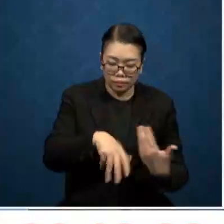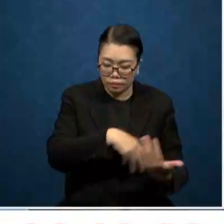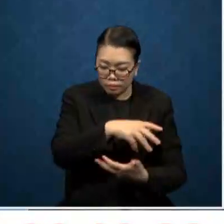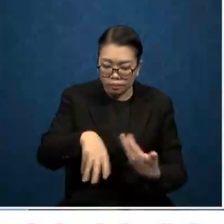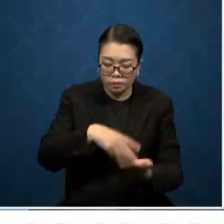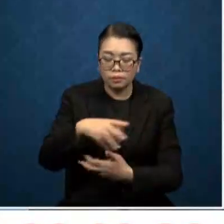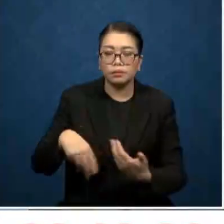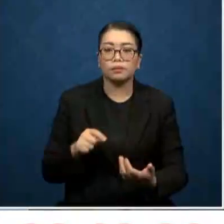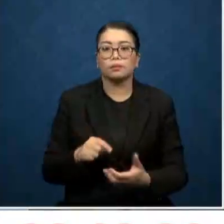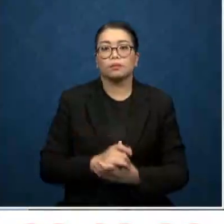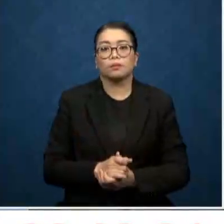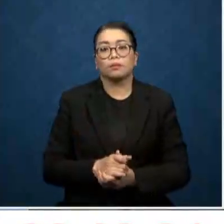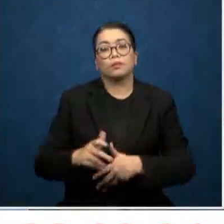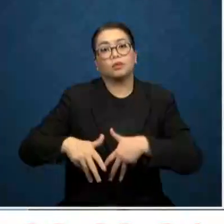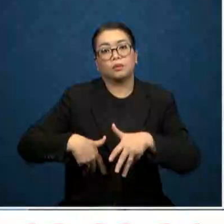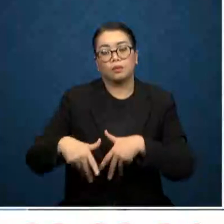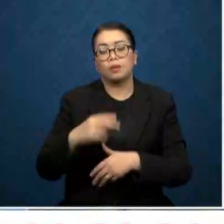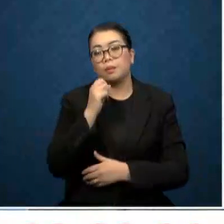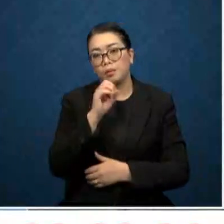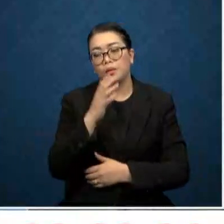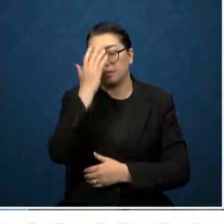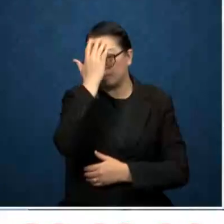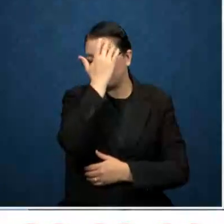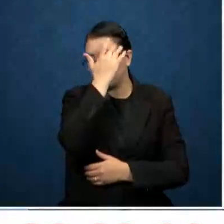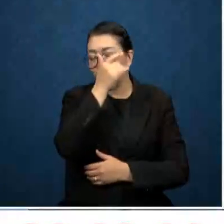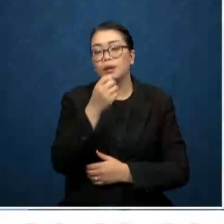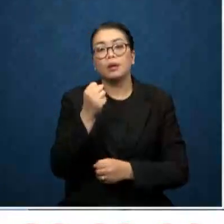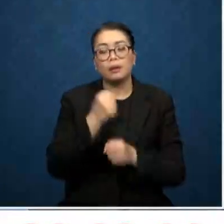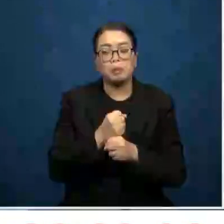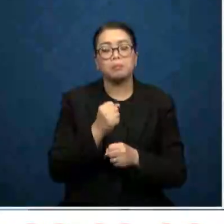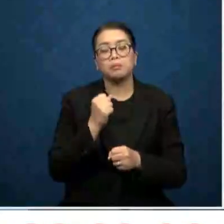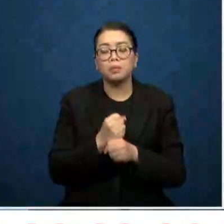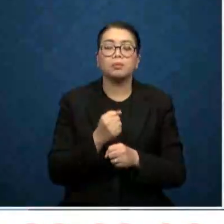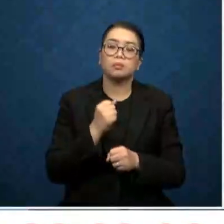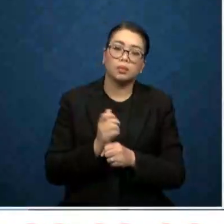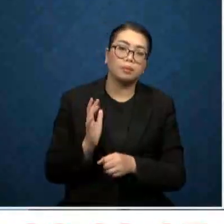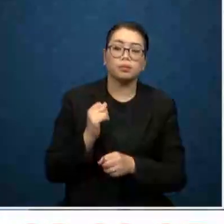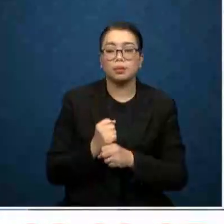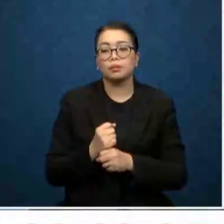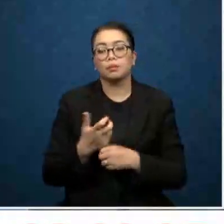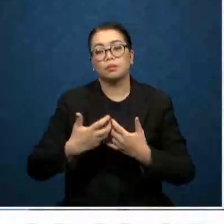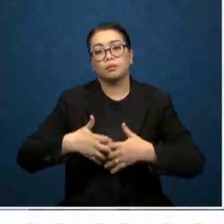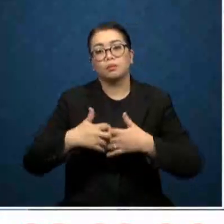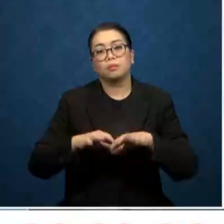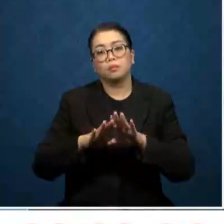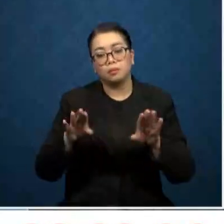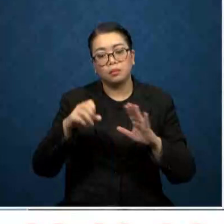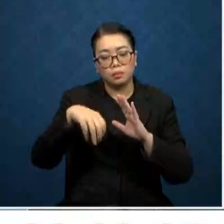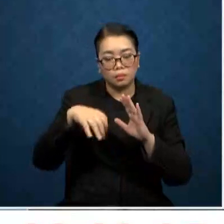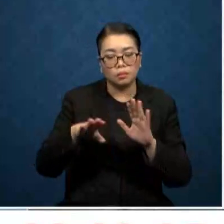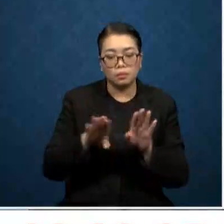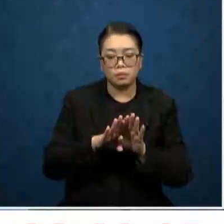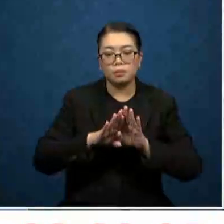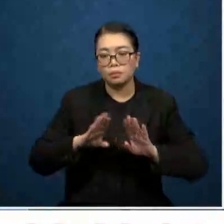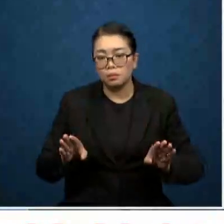กระแท่นภาษาชาวบ้านให้เข้าใจง่ายๆแบบกระท่อนกระท่านคือทำบ้างไม่ทำบ้างเปิดเครื่องบ้างปิดเครื่องบ้าง